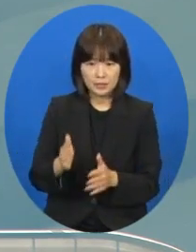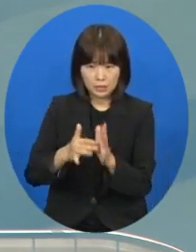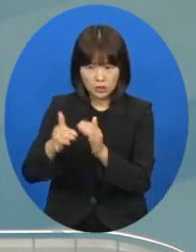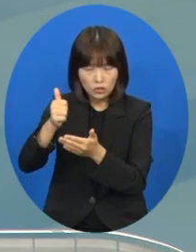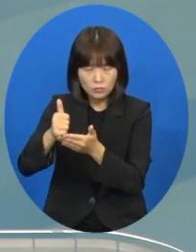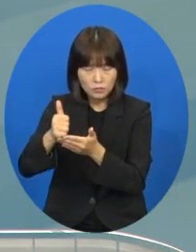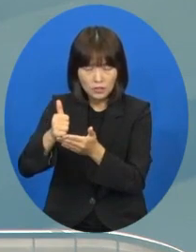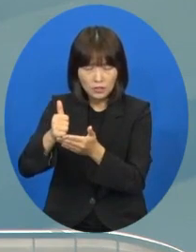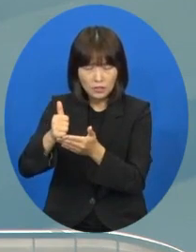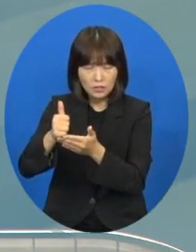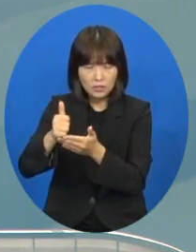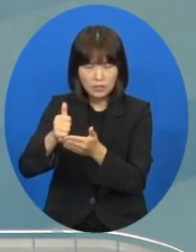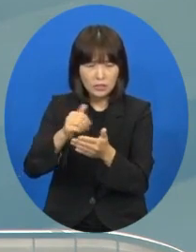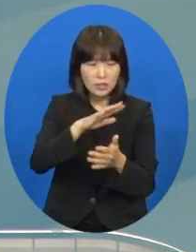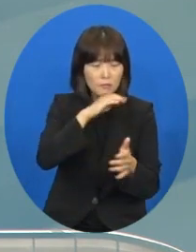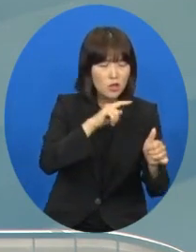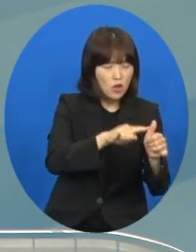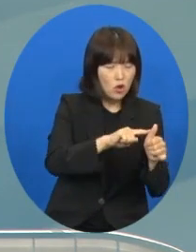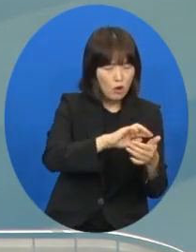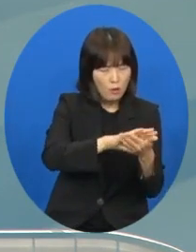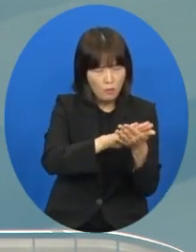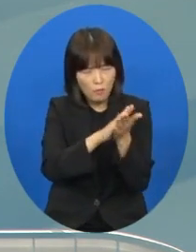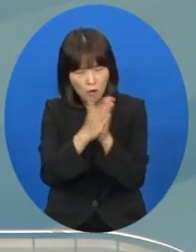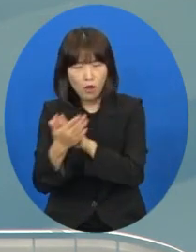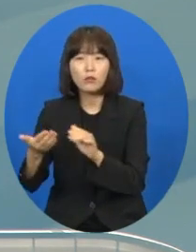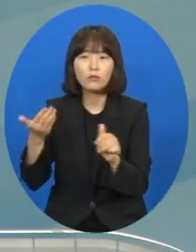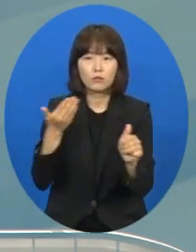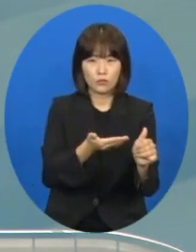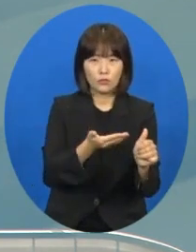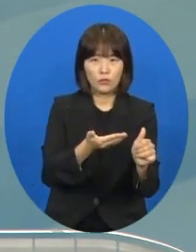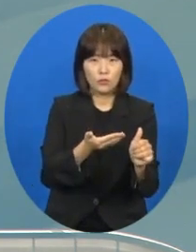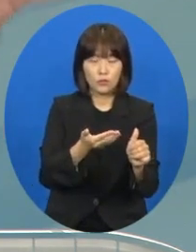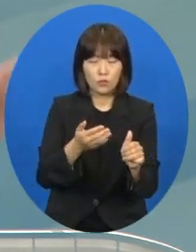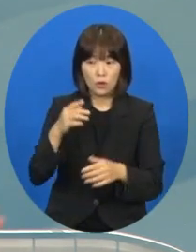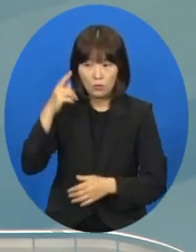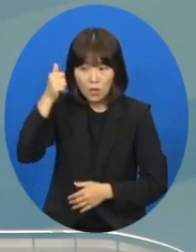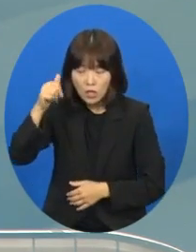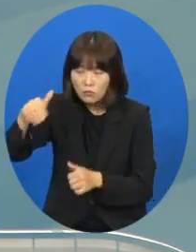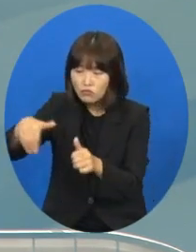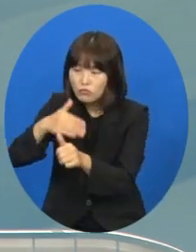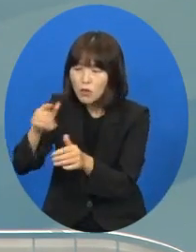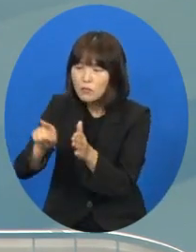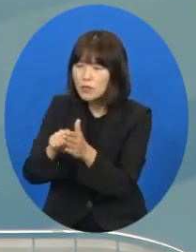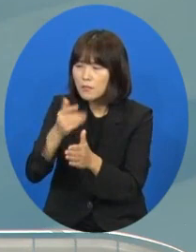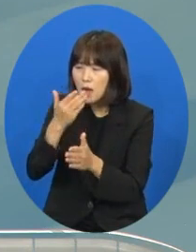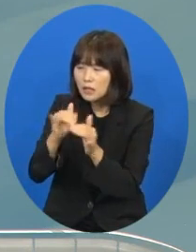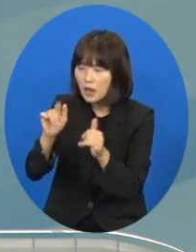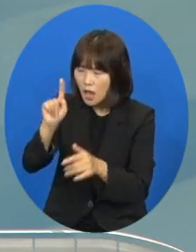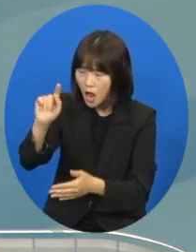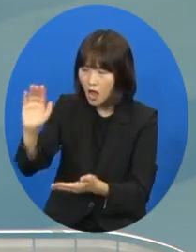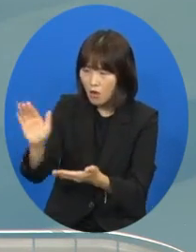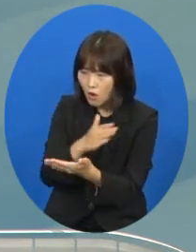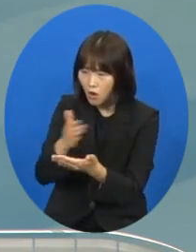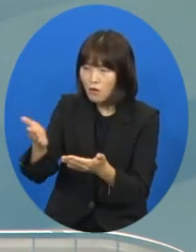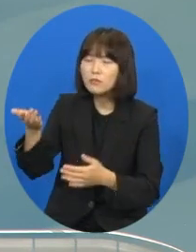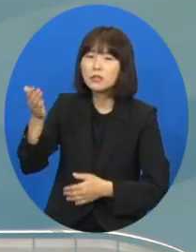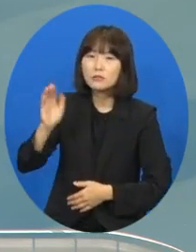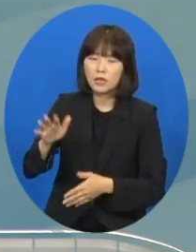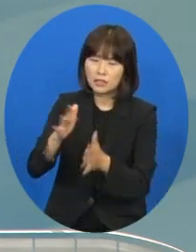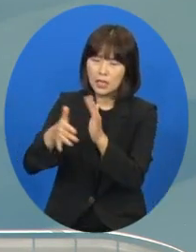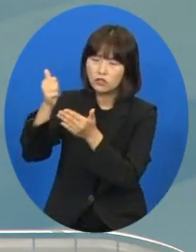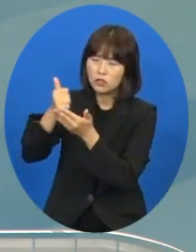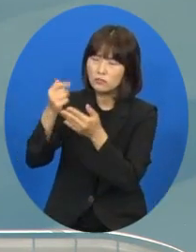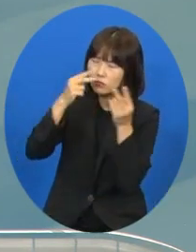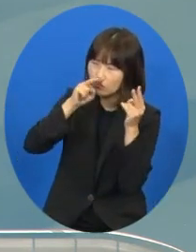예수님께서 그렇게 바꾸세요. 목사님 주변에 믿을 만한 사람 한 사람도 없다고 하지만 예수님을